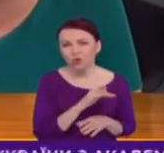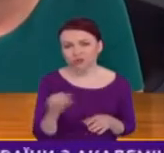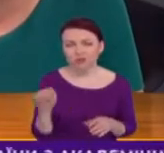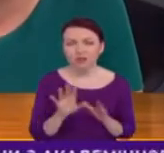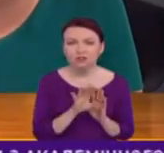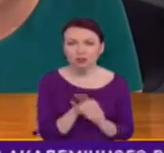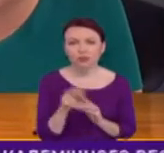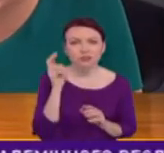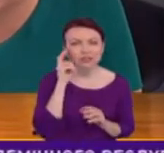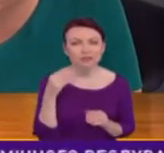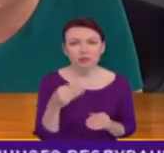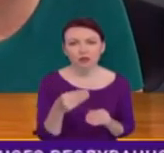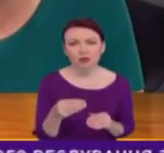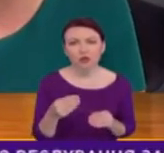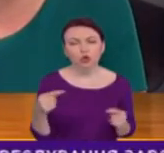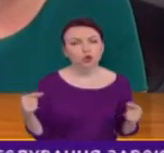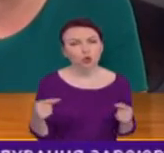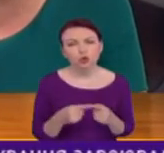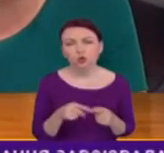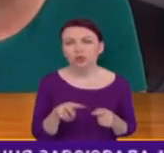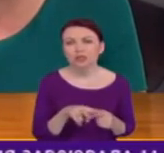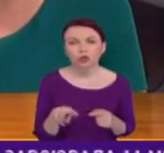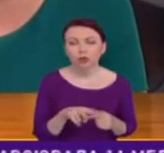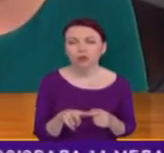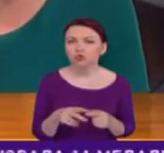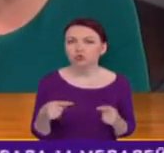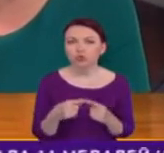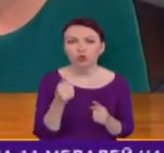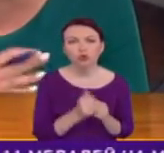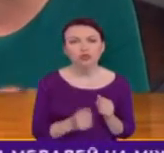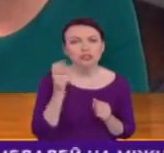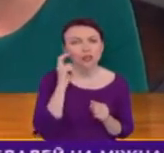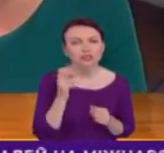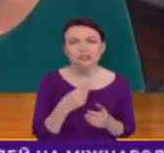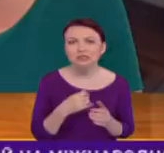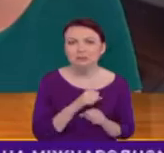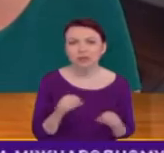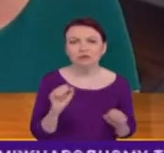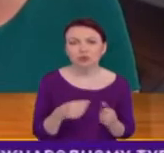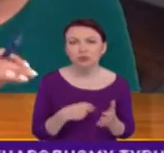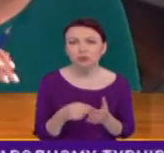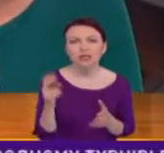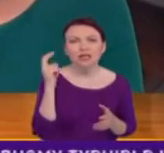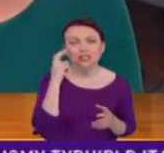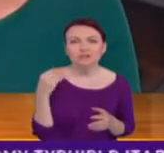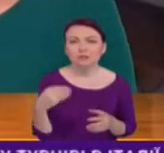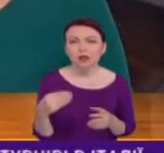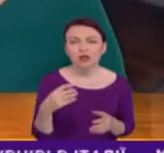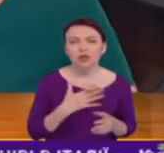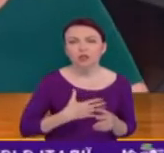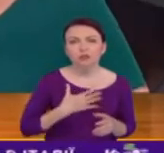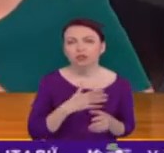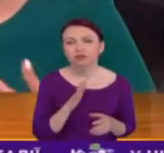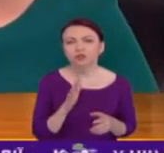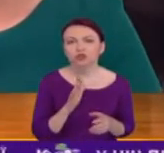«Київ-смарт-карт», що вже точно з листопада, вже точно кожен киянин може сміливо купувати «Київ-смарт-карт» і не переживати з приводу того,